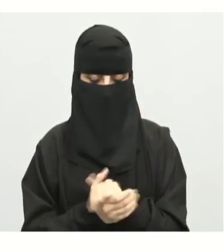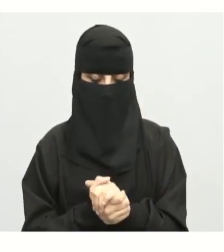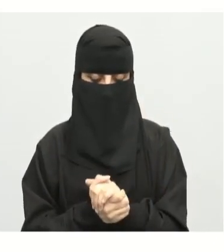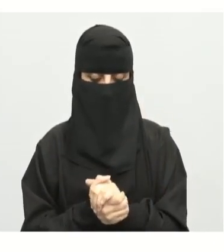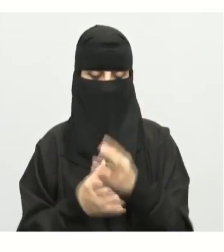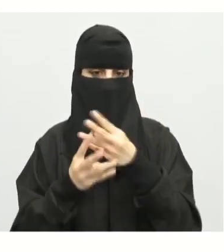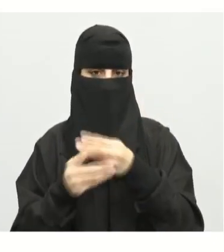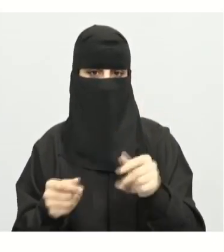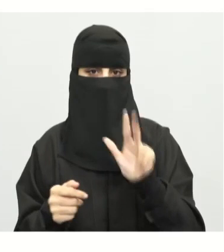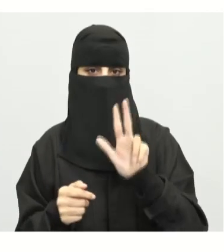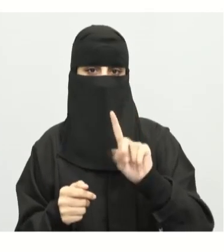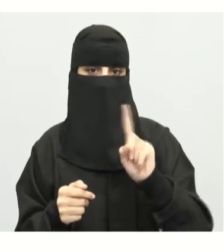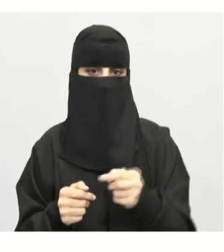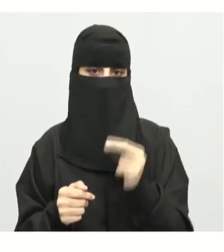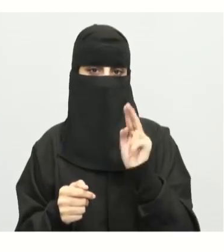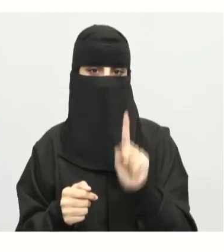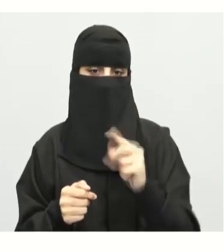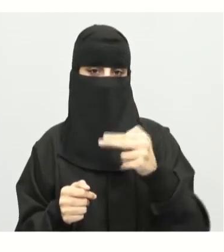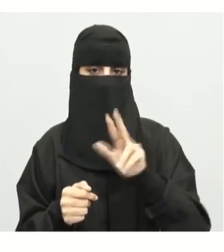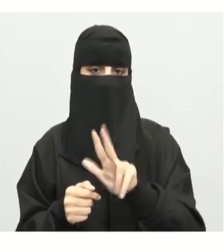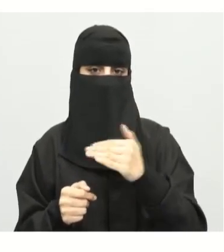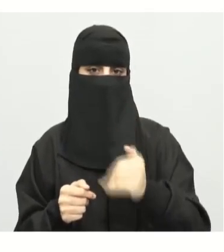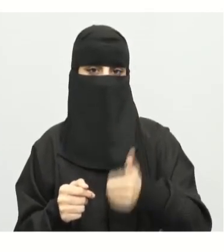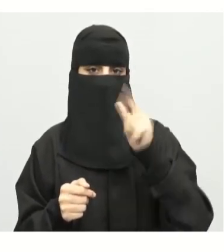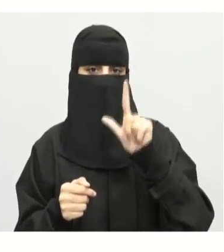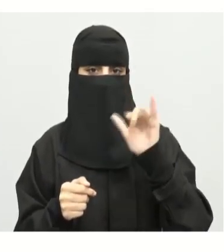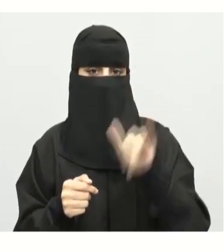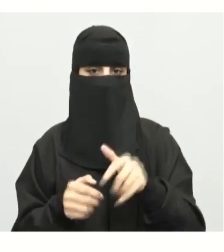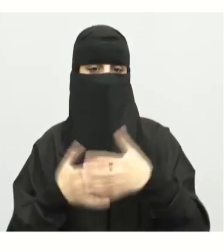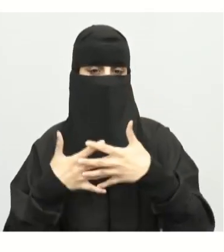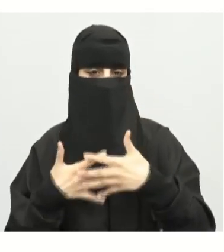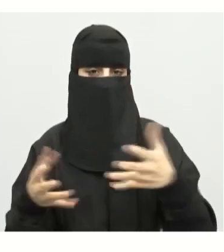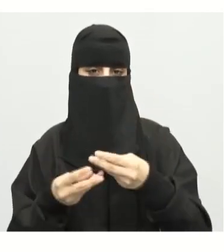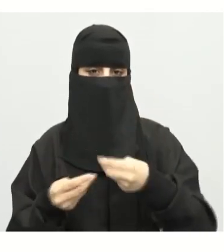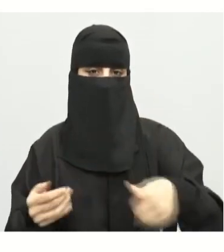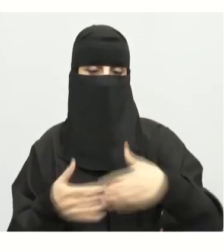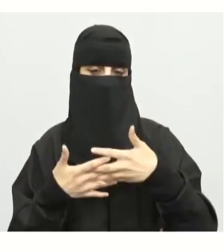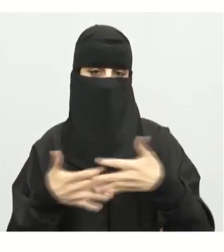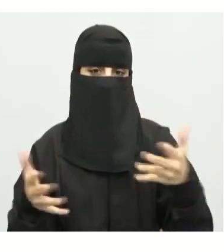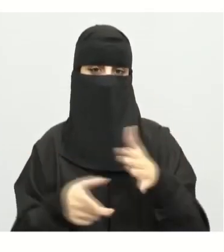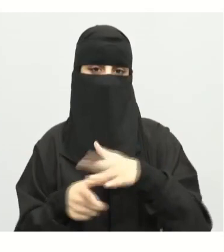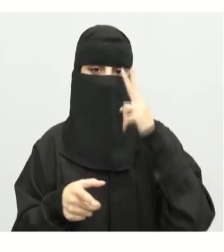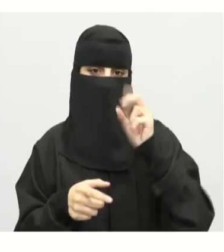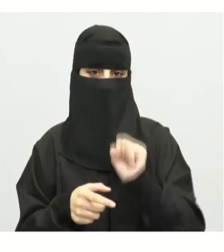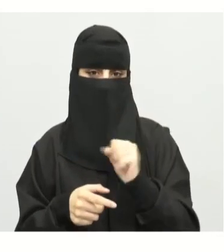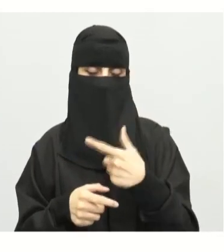رمال الربع الخالي هي اكبر صحراء في رمليه في وطني الاجابه صحيحه